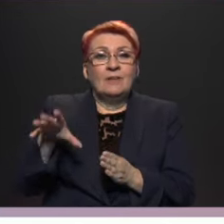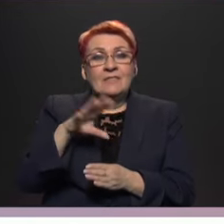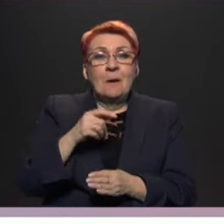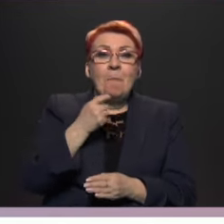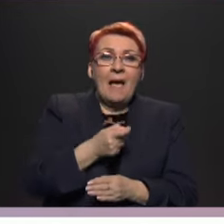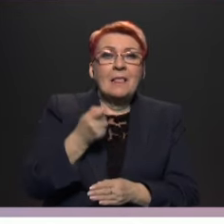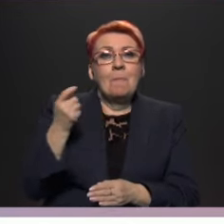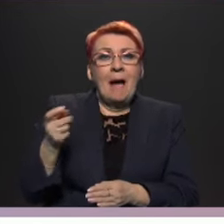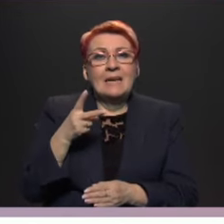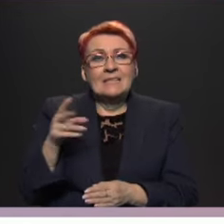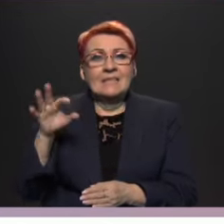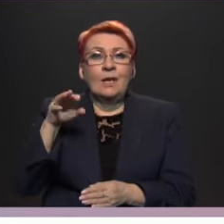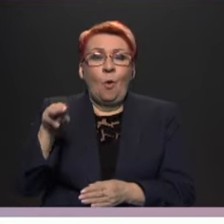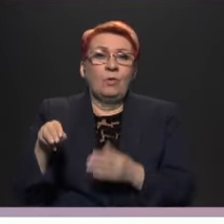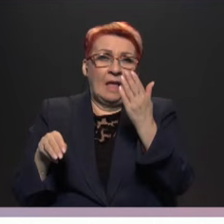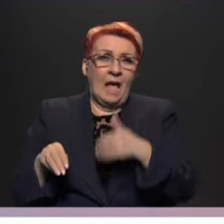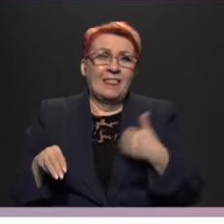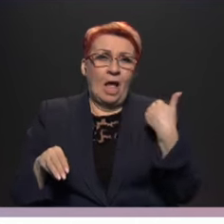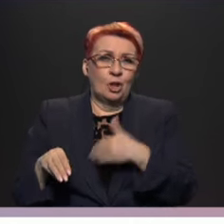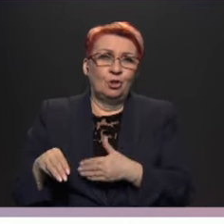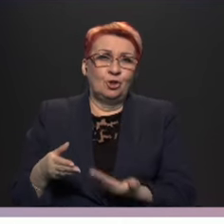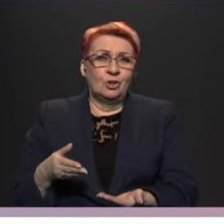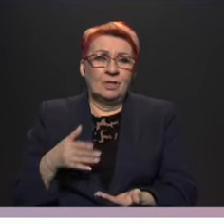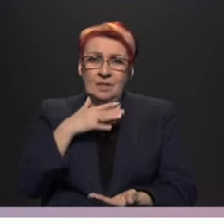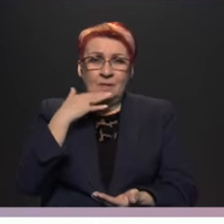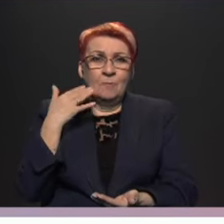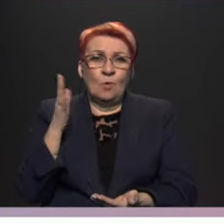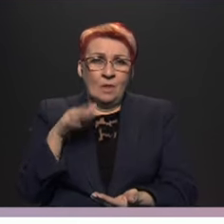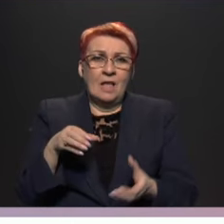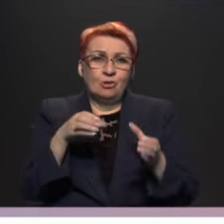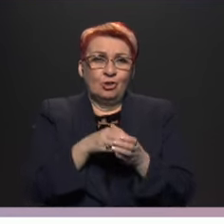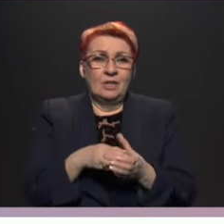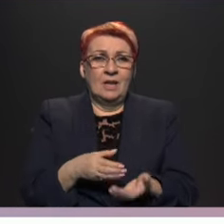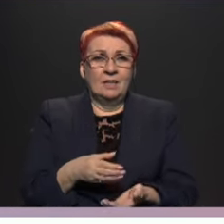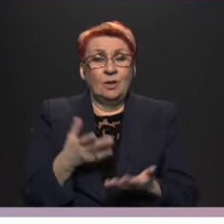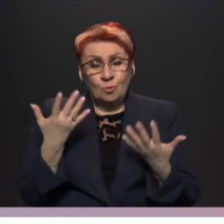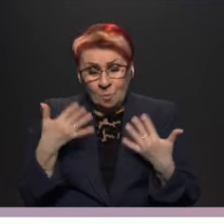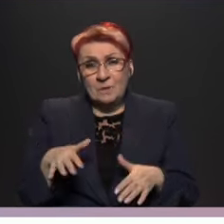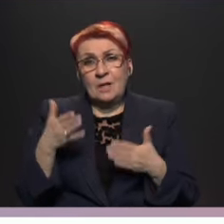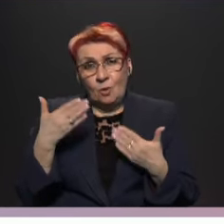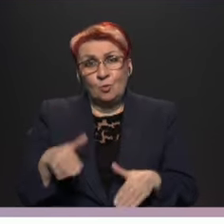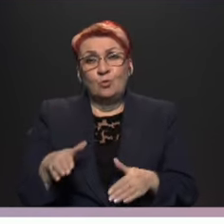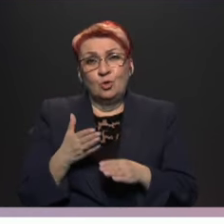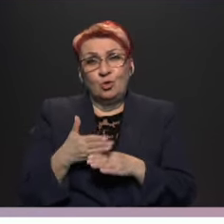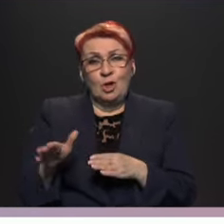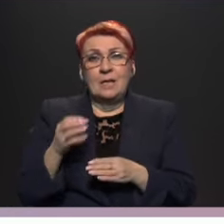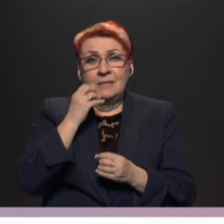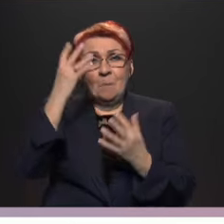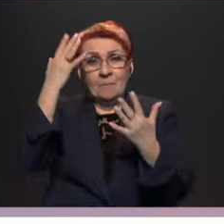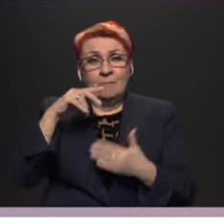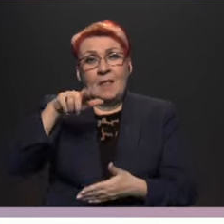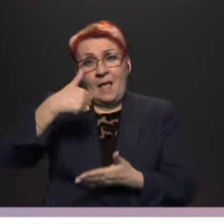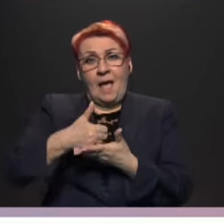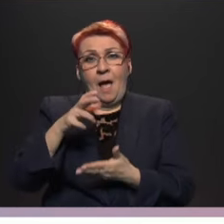маломальски, да, там, скажем, от католичества даже пошли многие секты, да, она уже потеряла часть благодати